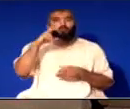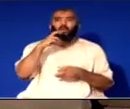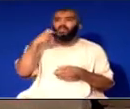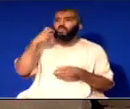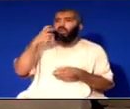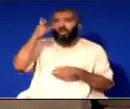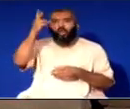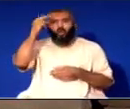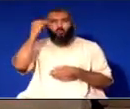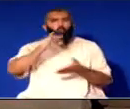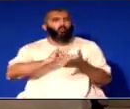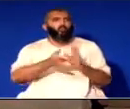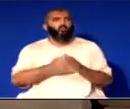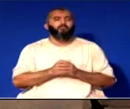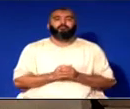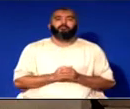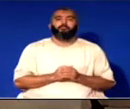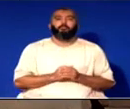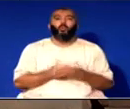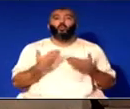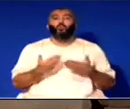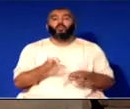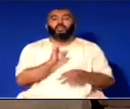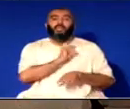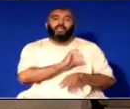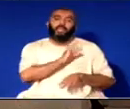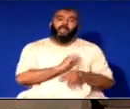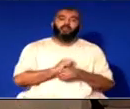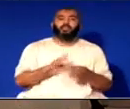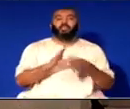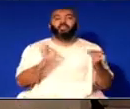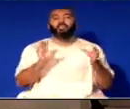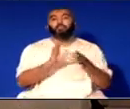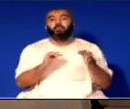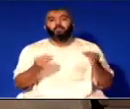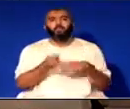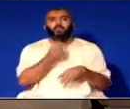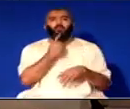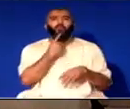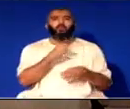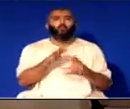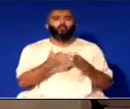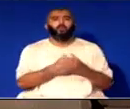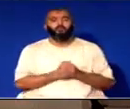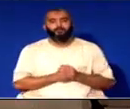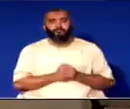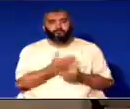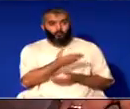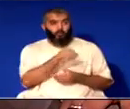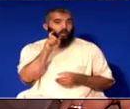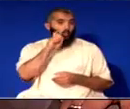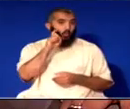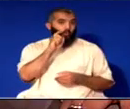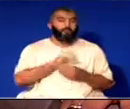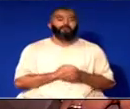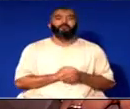نجده في كتب الحديث الشريف ونقرأه مرات ومرات، ثم كيف نتعظ به؟ نعم، شكرا